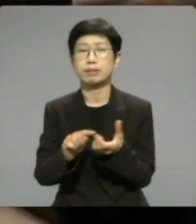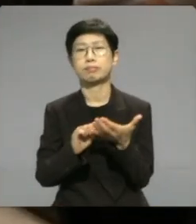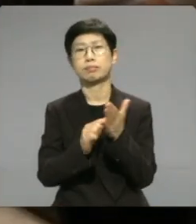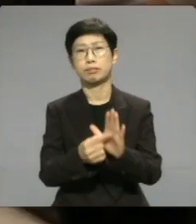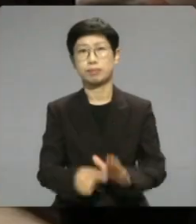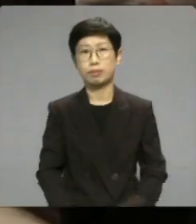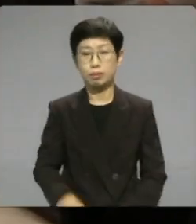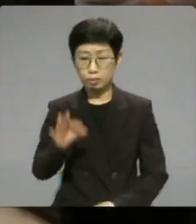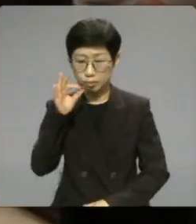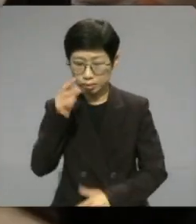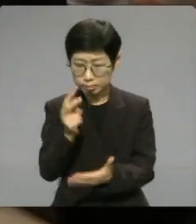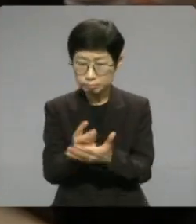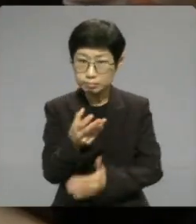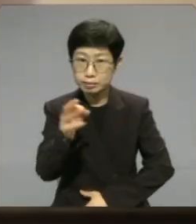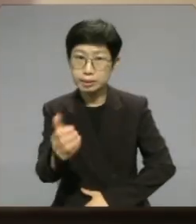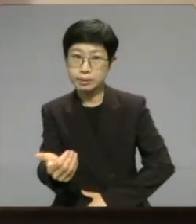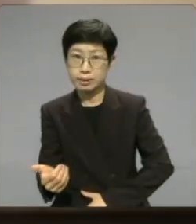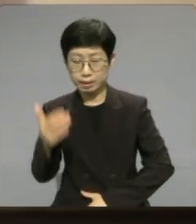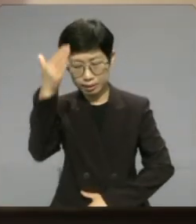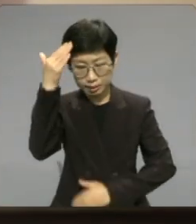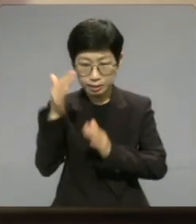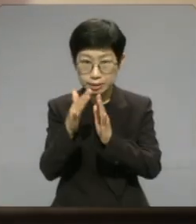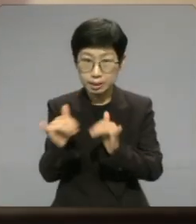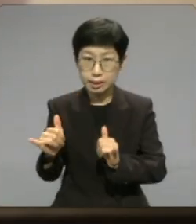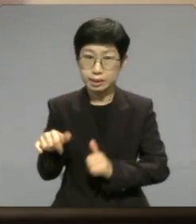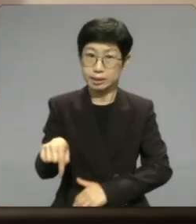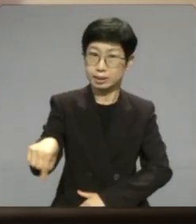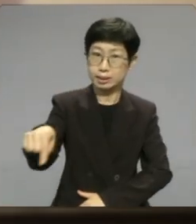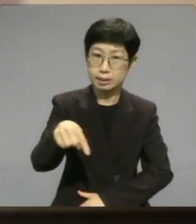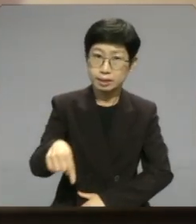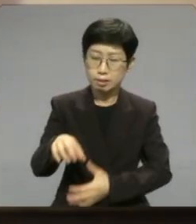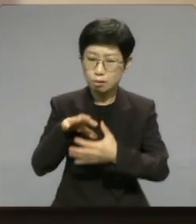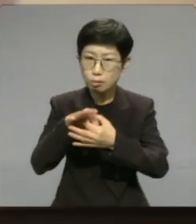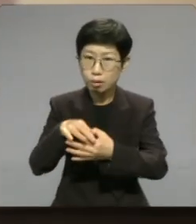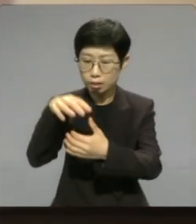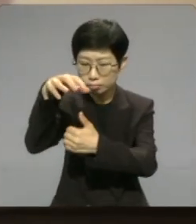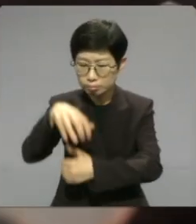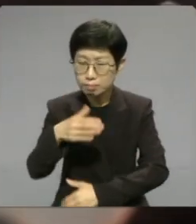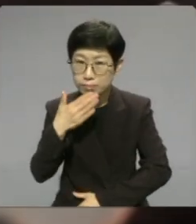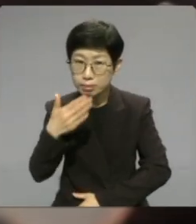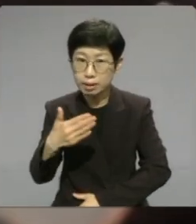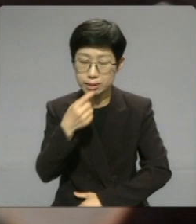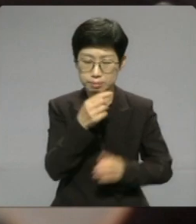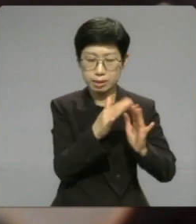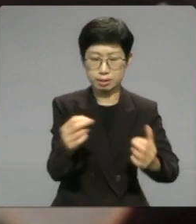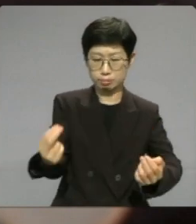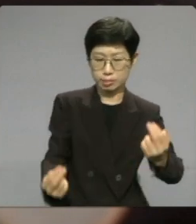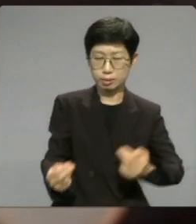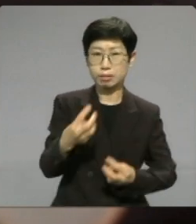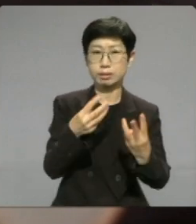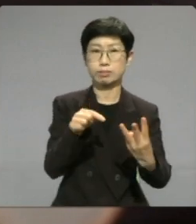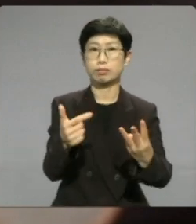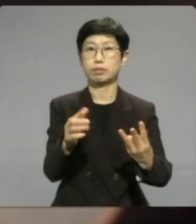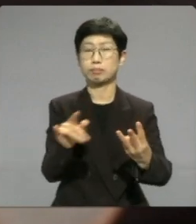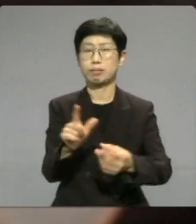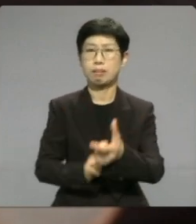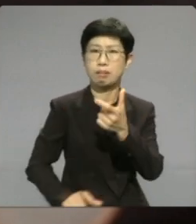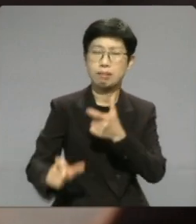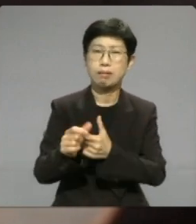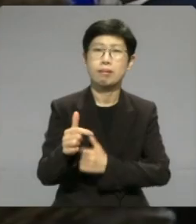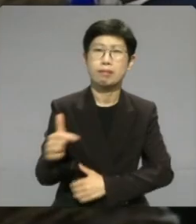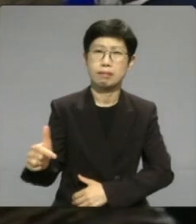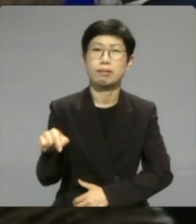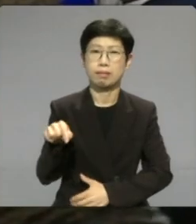대마초가 합법화 되기 이전 흑인들이 관련 혐의로 구금될 가능성이 백인보다 3.6배 더 높은 것으로